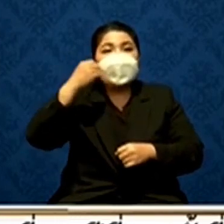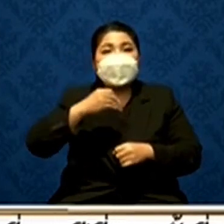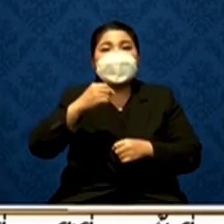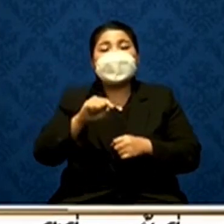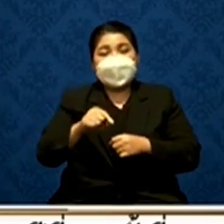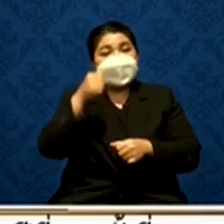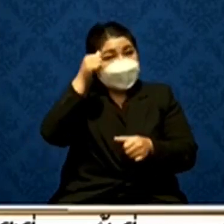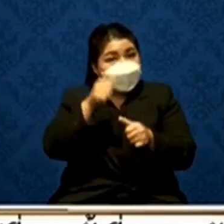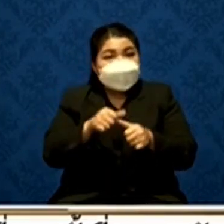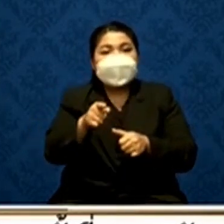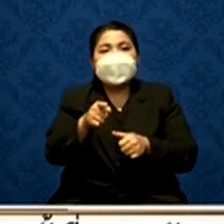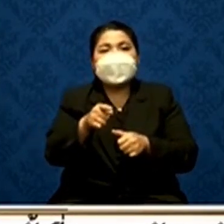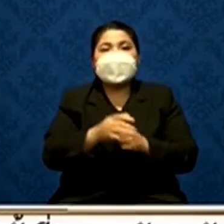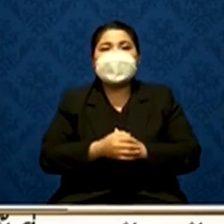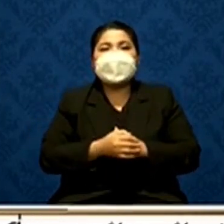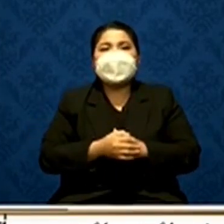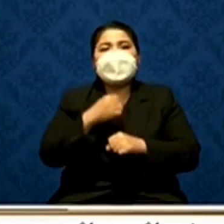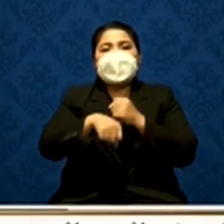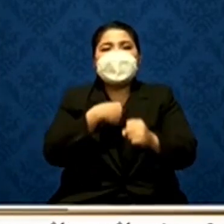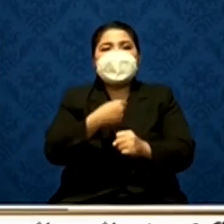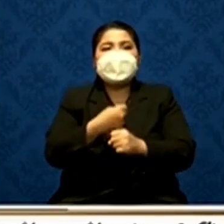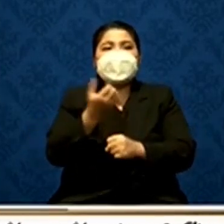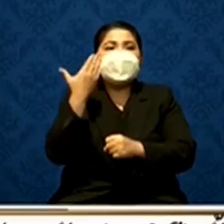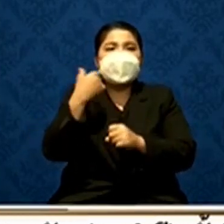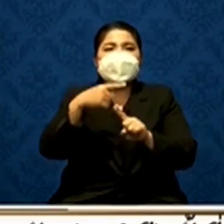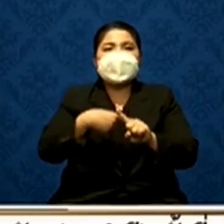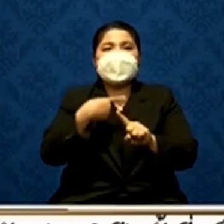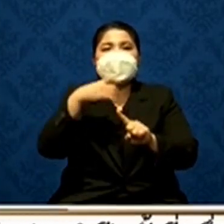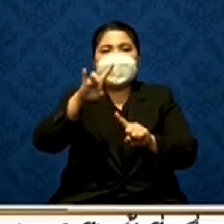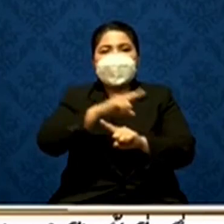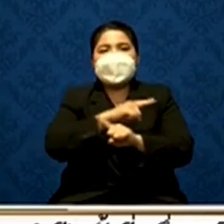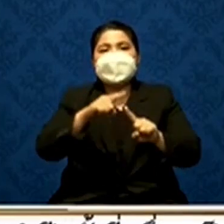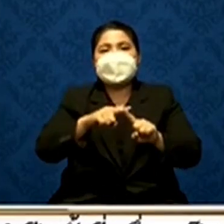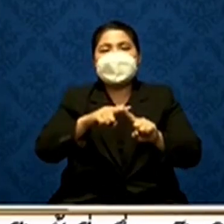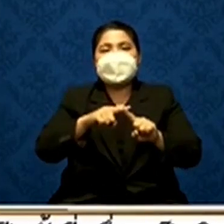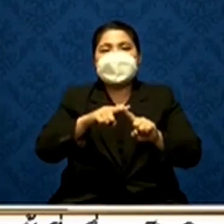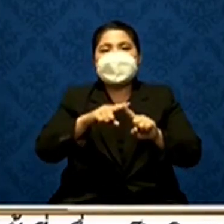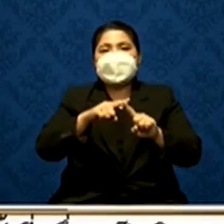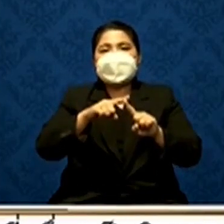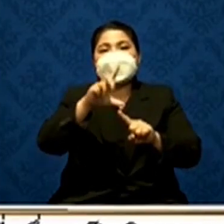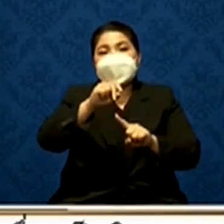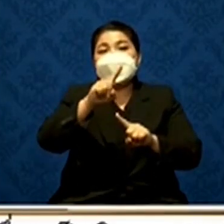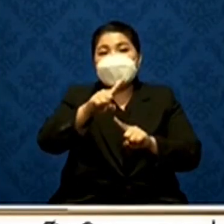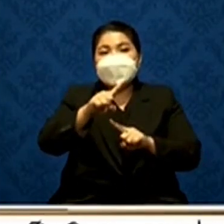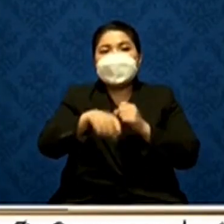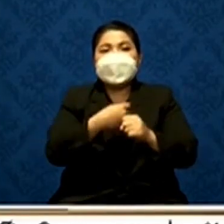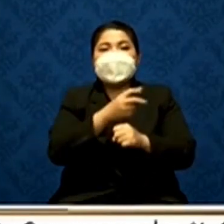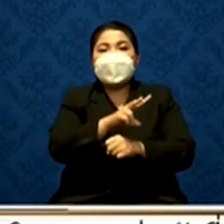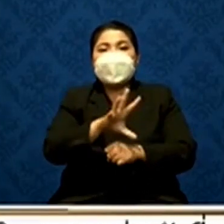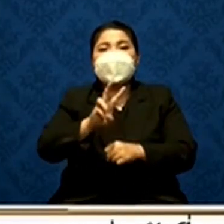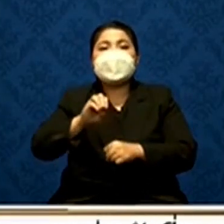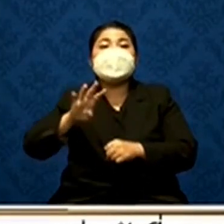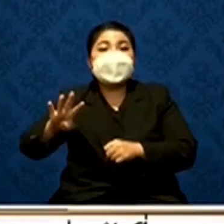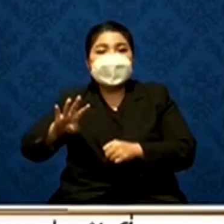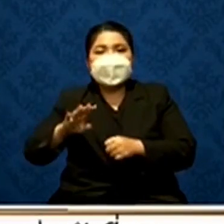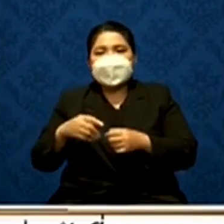ท่จำได้ไหมครับเมปีที่แล้ว 31 จงหหคมsi iete ท่อัี่ปรายใช้ข้อมุนอัเป็น